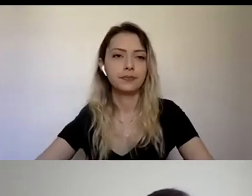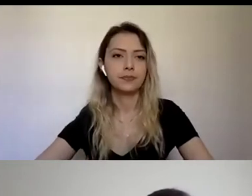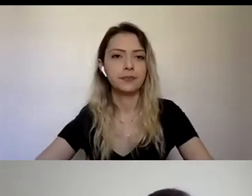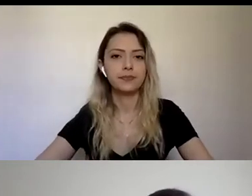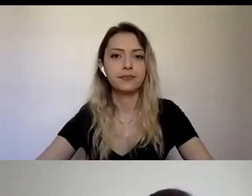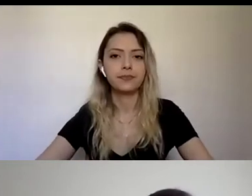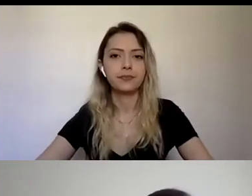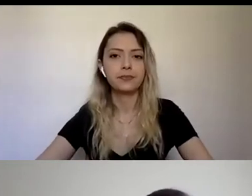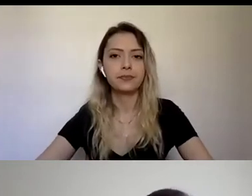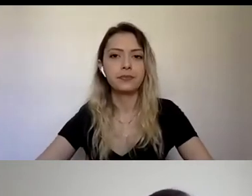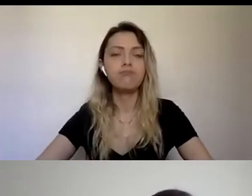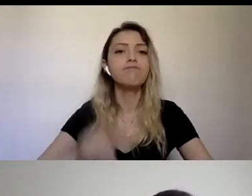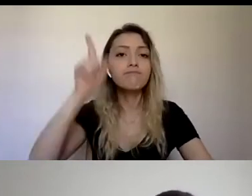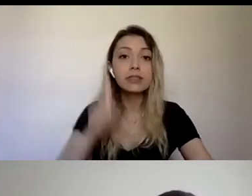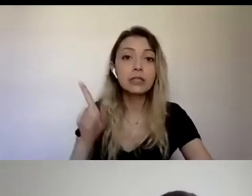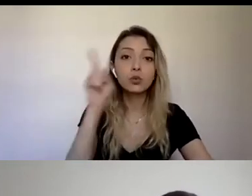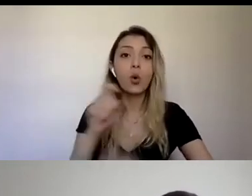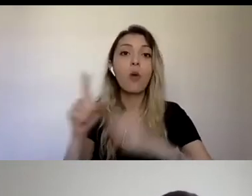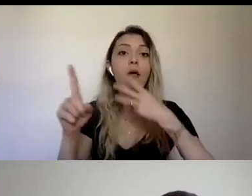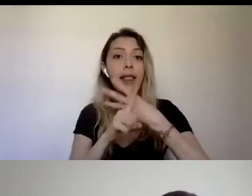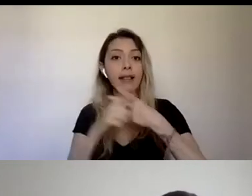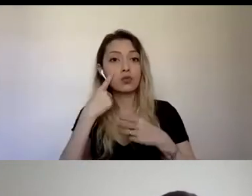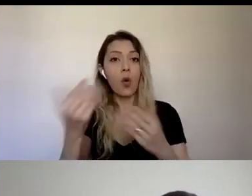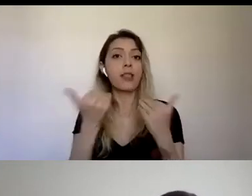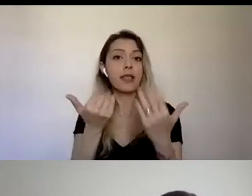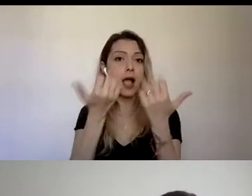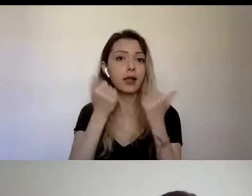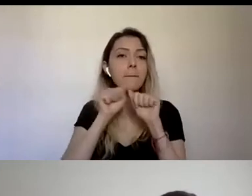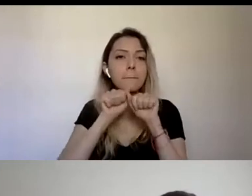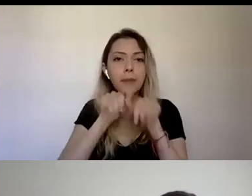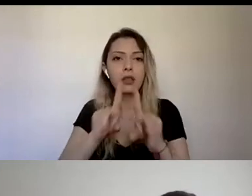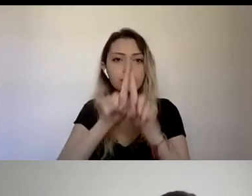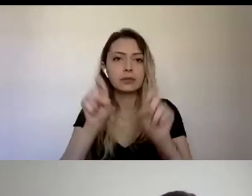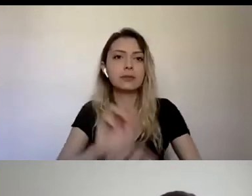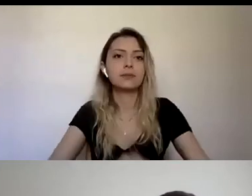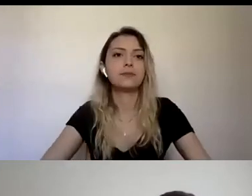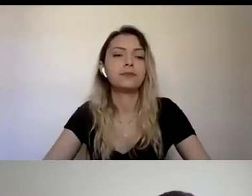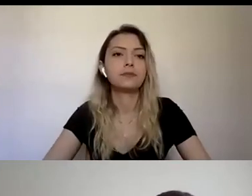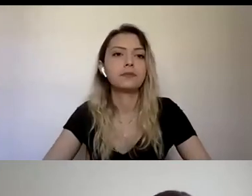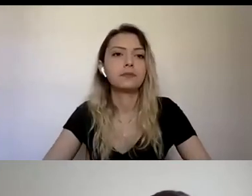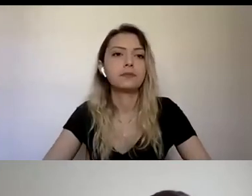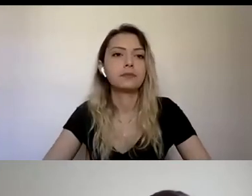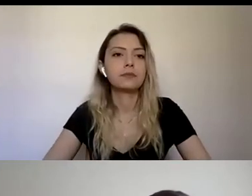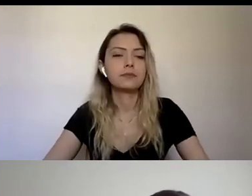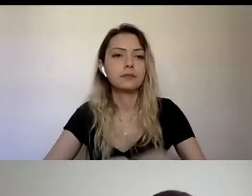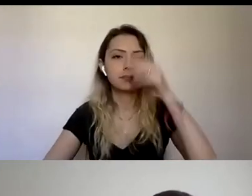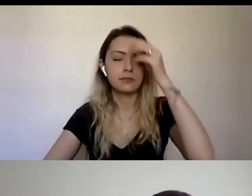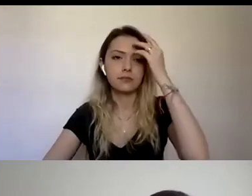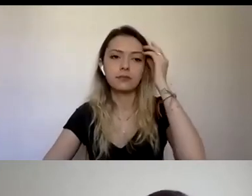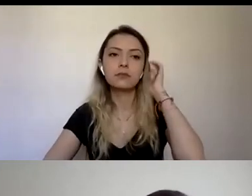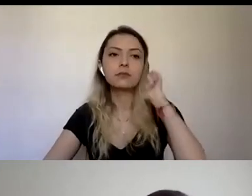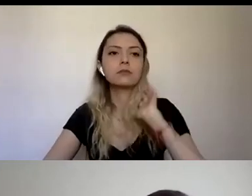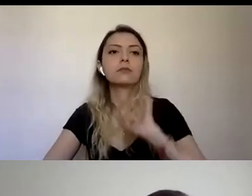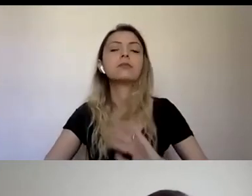İlk soru, etkinizin destek alanlar paylaşabilir miydi? Şöyle söyleyeyim, en azından